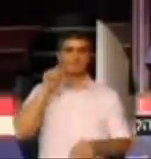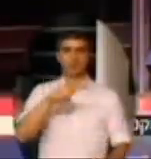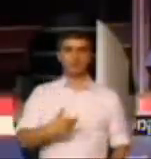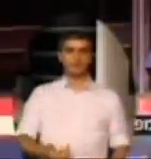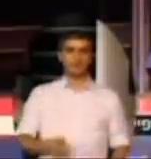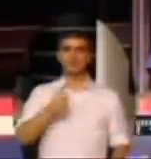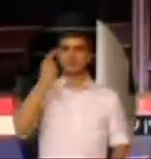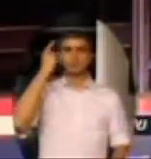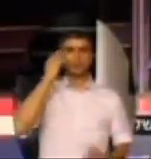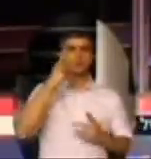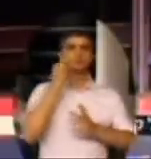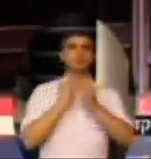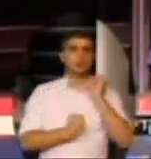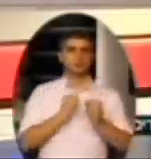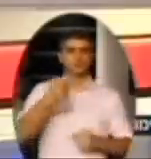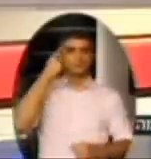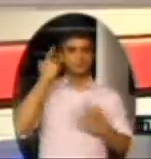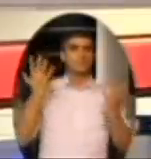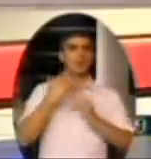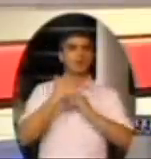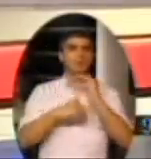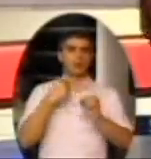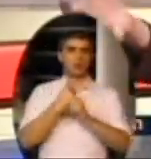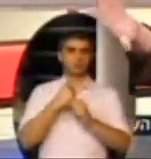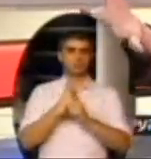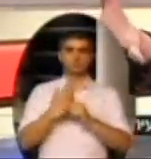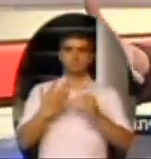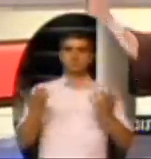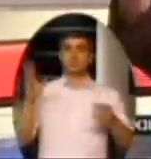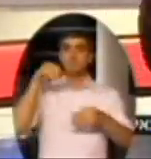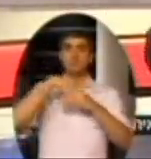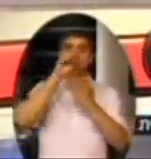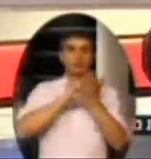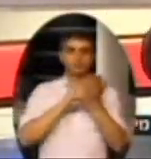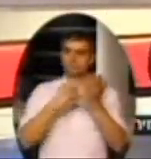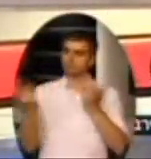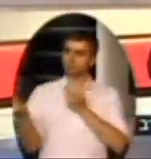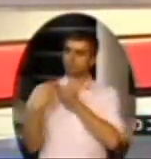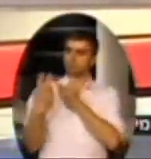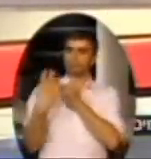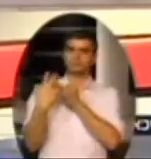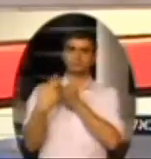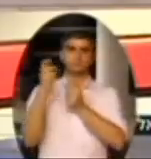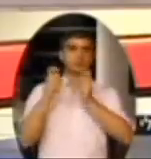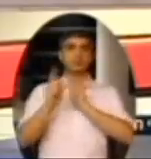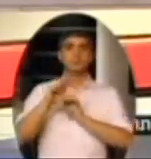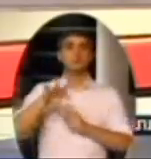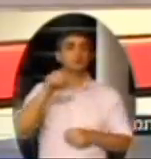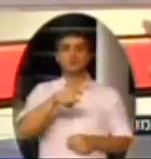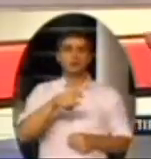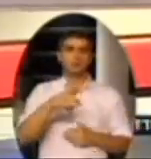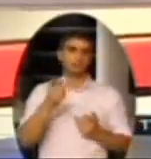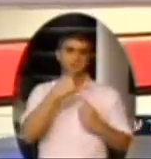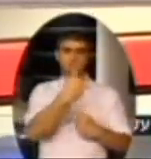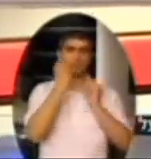בהם ואתם יודעים כמה זה קשה ואתם יודעים אייך ההליך הזה נעשה והנה לתוך הרשימה שלכם יצנחו אנשים שמי שיבחר אותם